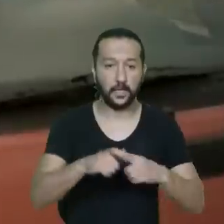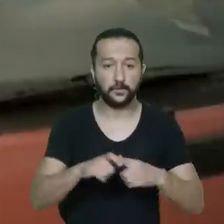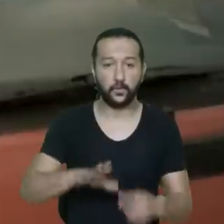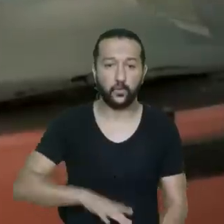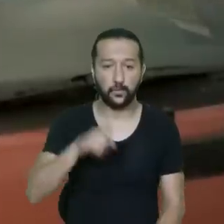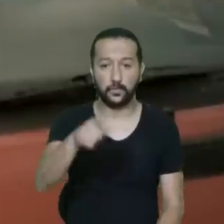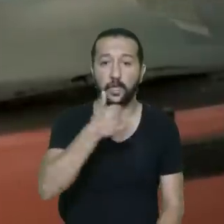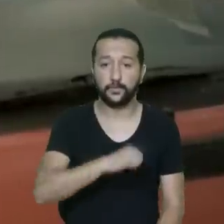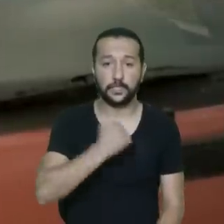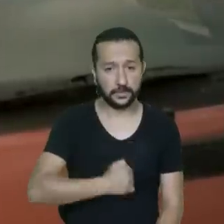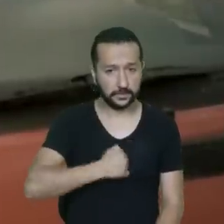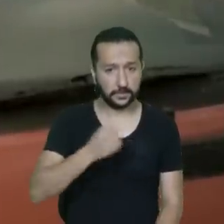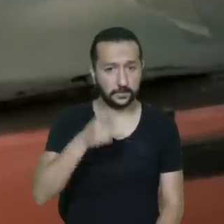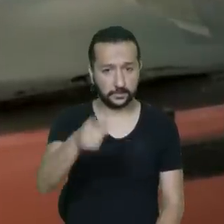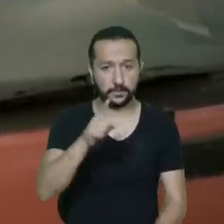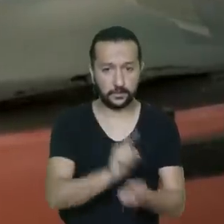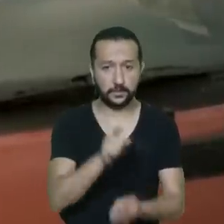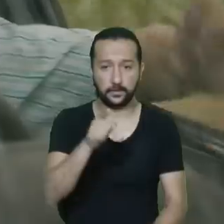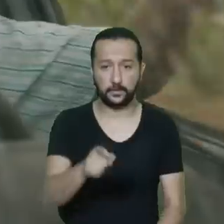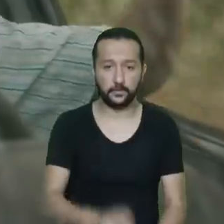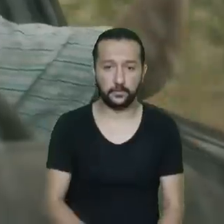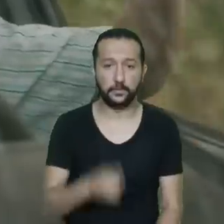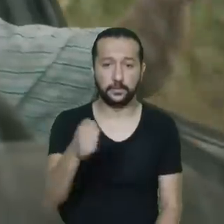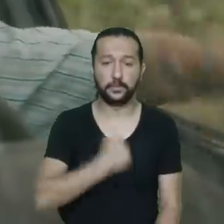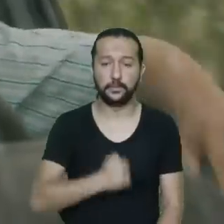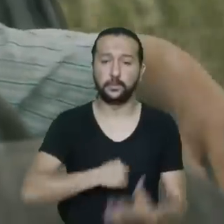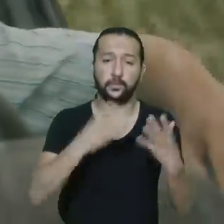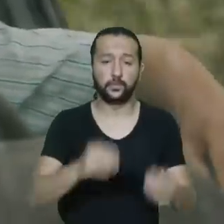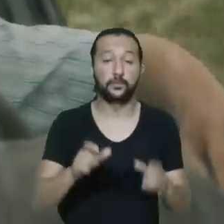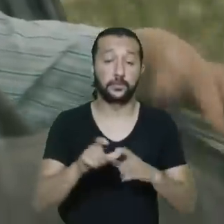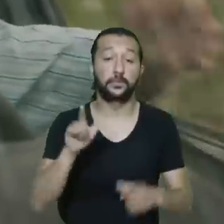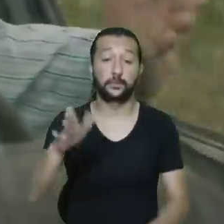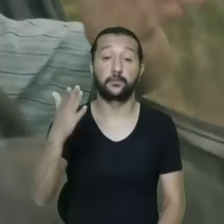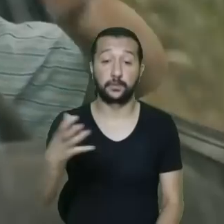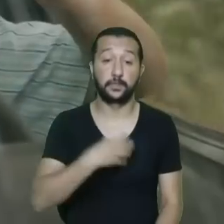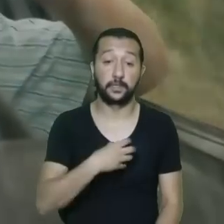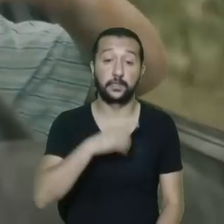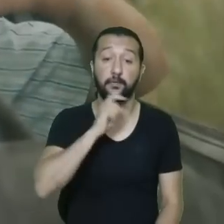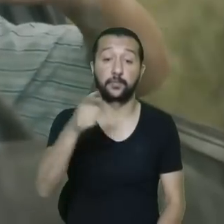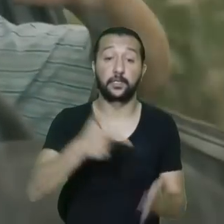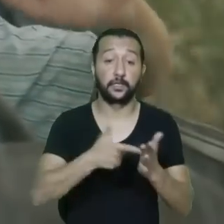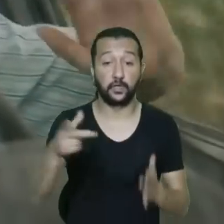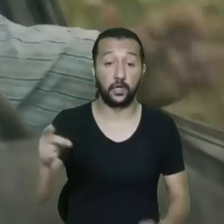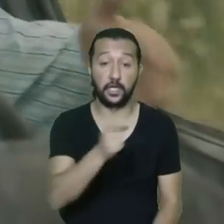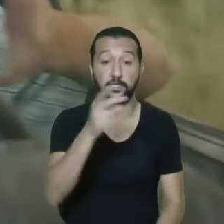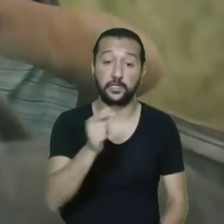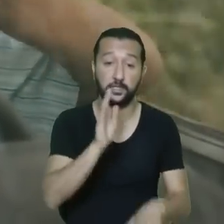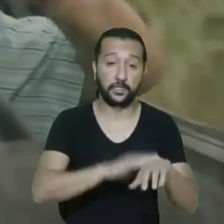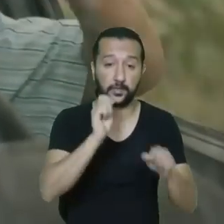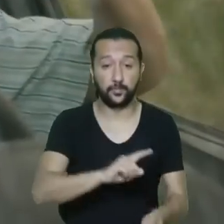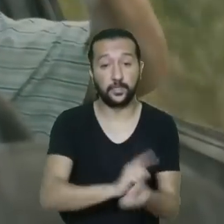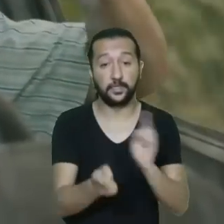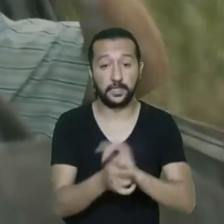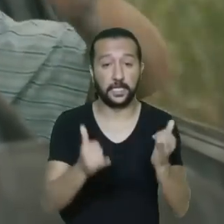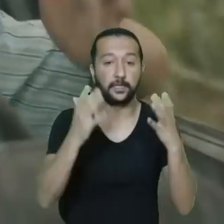oğlum, abin kızmasın lan seni. Kızarsa kızsın Sıdıç. Yani amcamın traktörünü az kaçırmadı. Bu